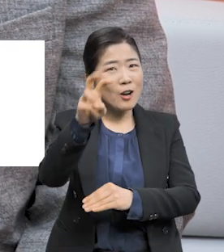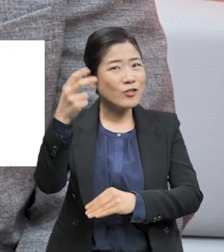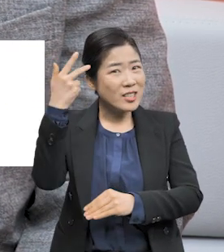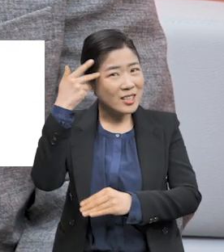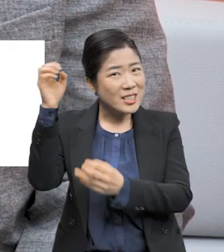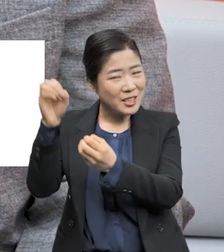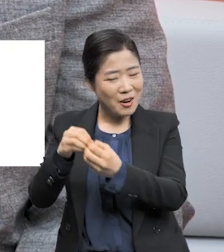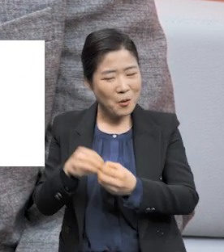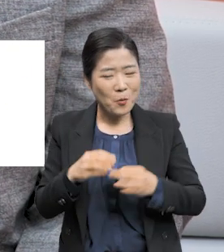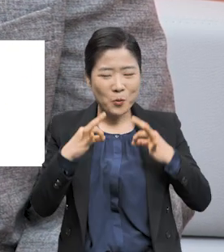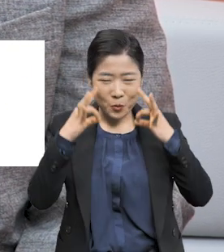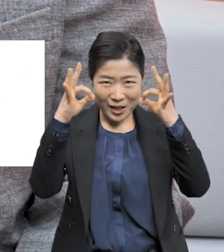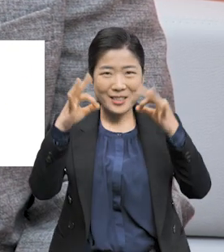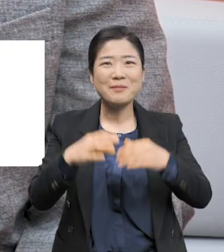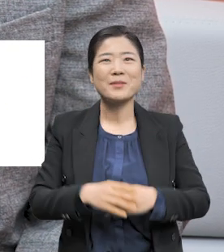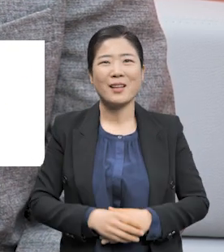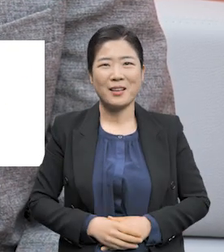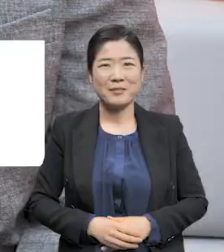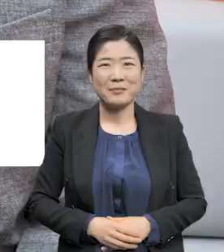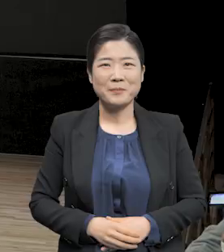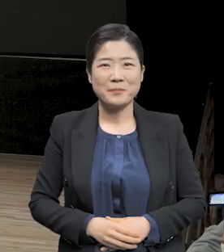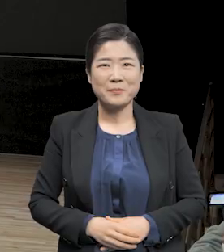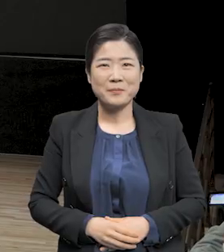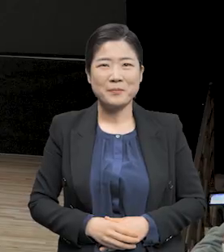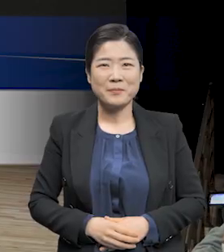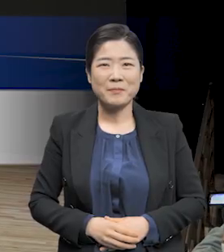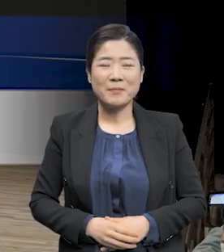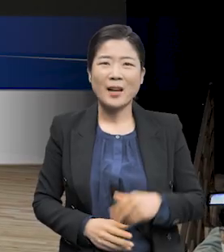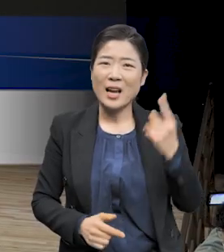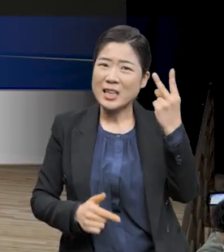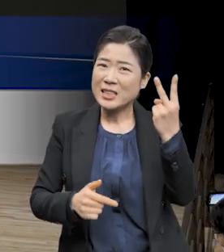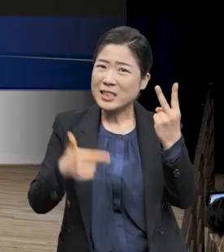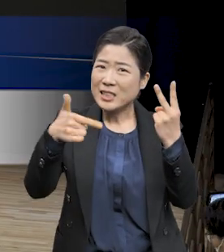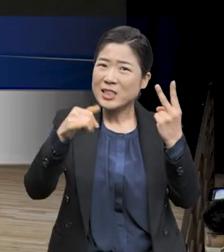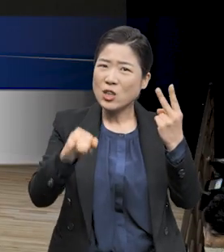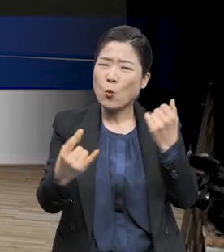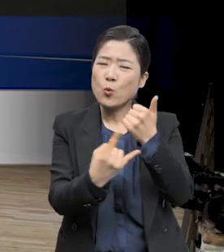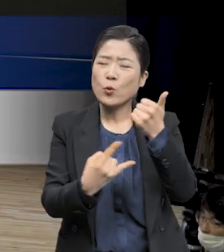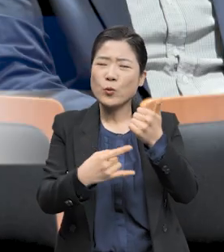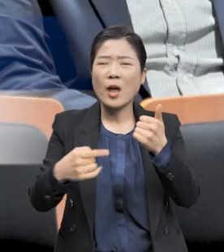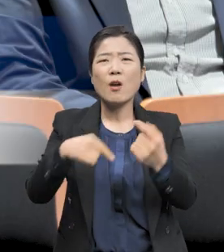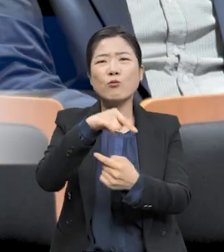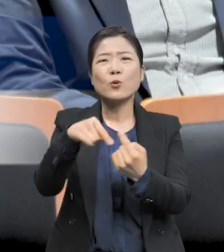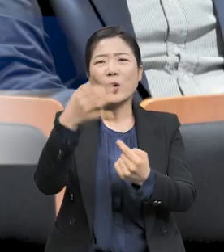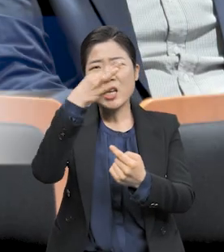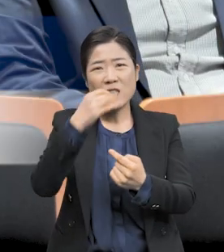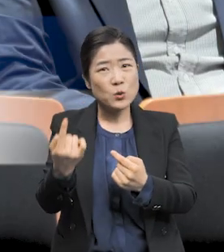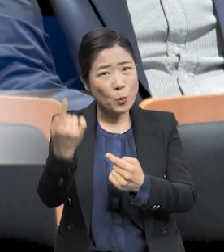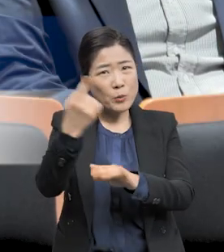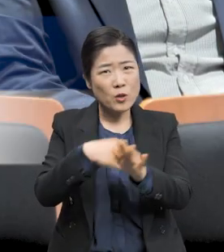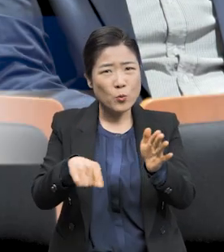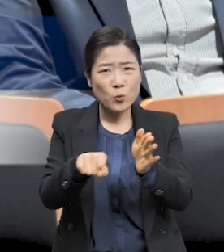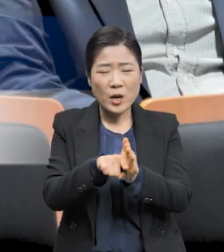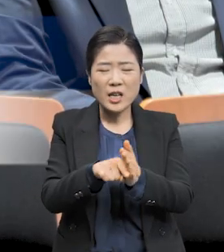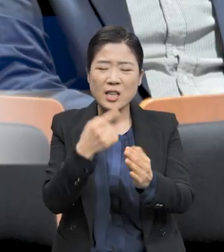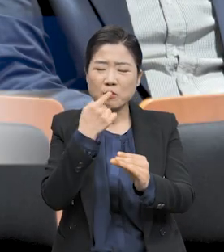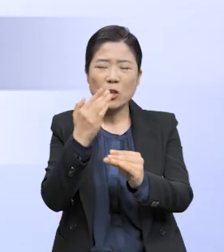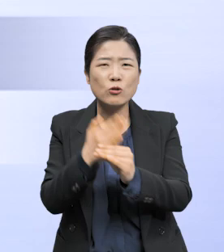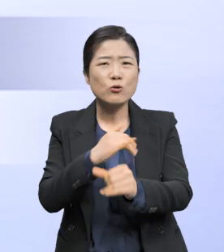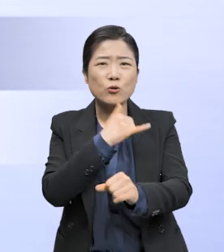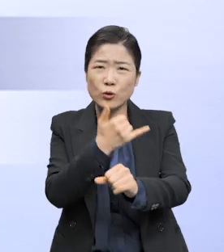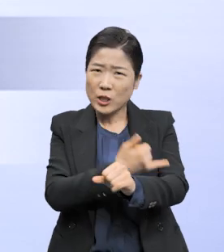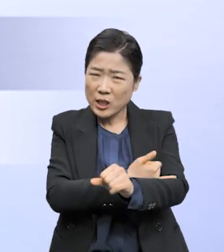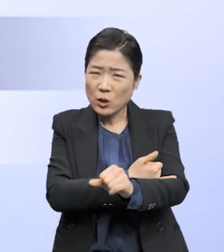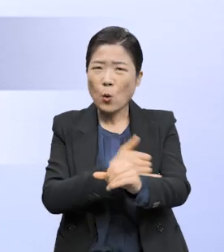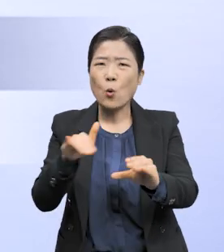광주예정이 저는 이어갈 수 있도록 노력하겠습니다 특히 이기에서는 위원회 운영의 실효성을 높이기 위해 민주인권